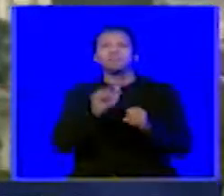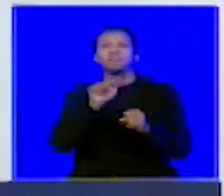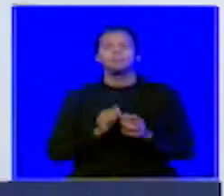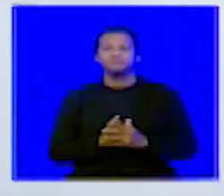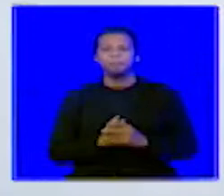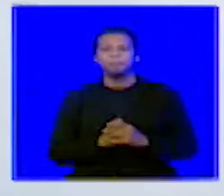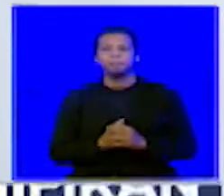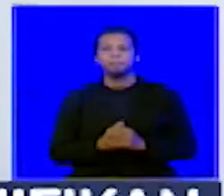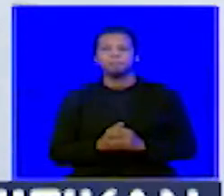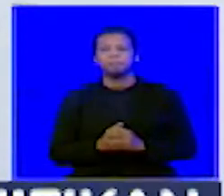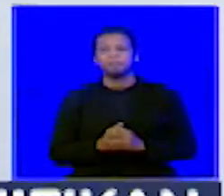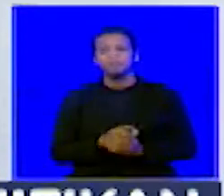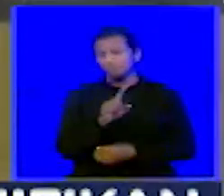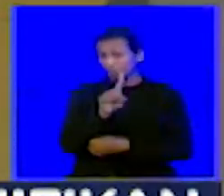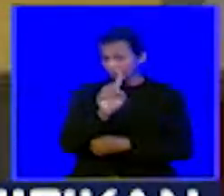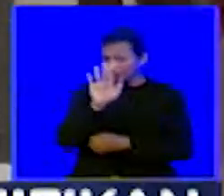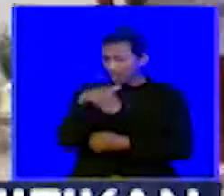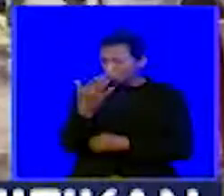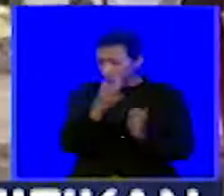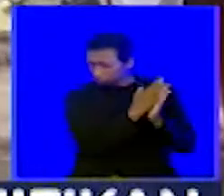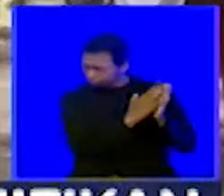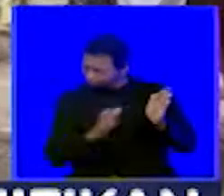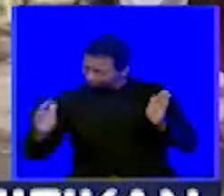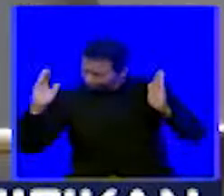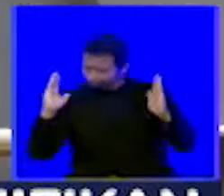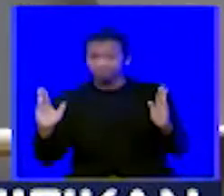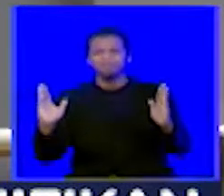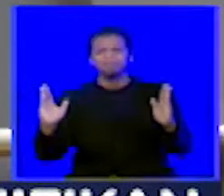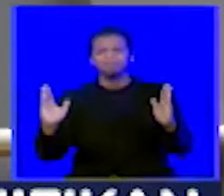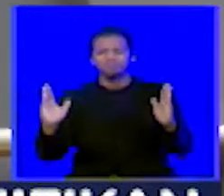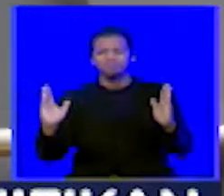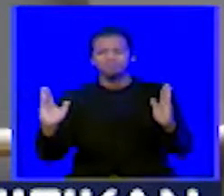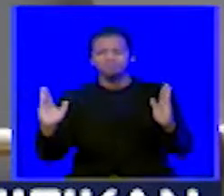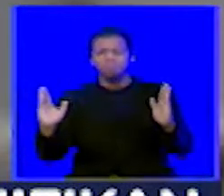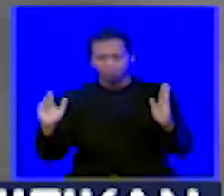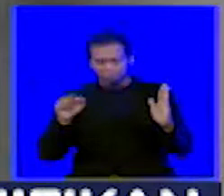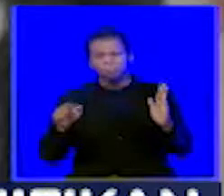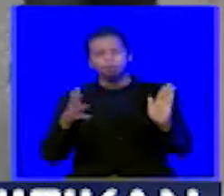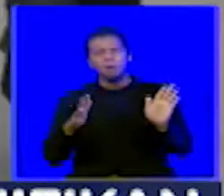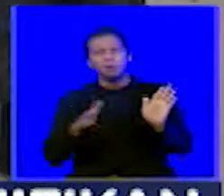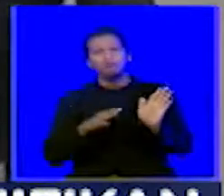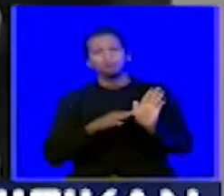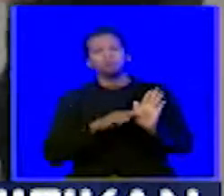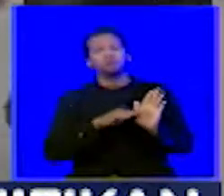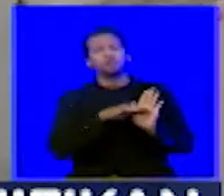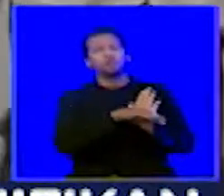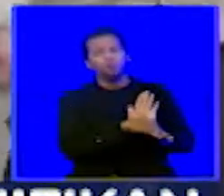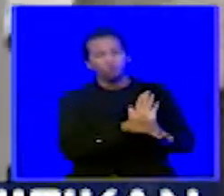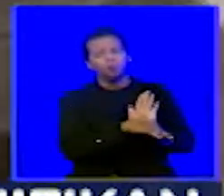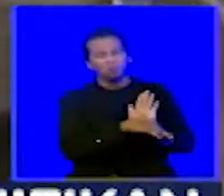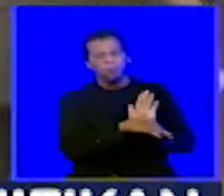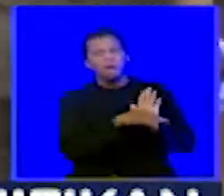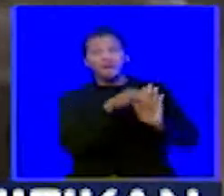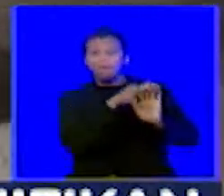Hampir setahun berlalu kasus COVID-19 di Indonesia tak kunjung menunjukkan penurunan signifikan. Beragam kebijakan diterapkan.